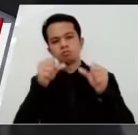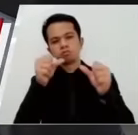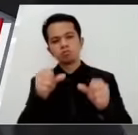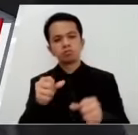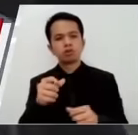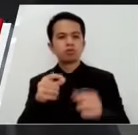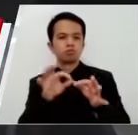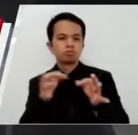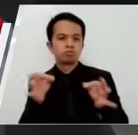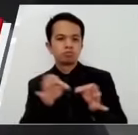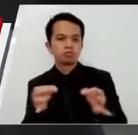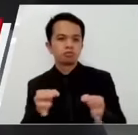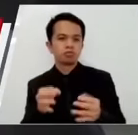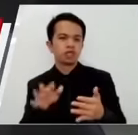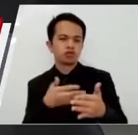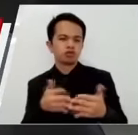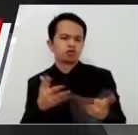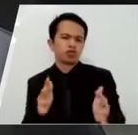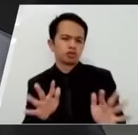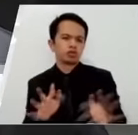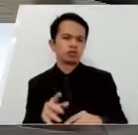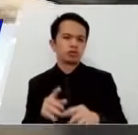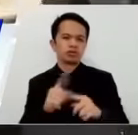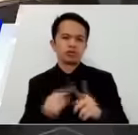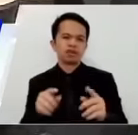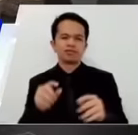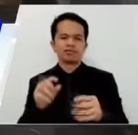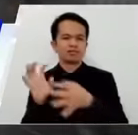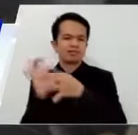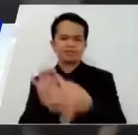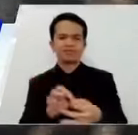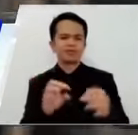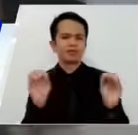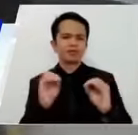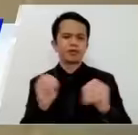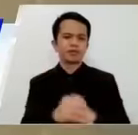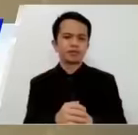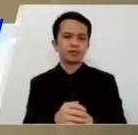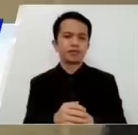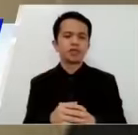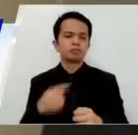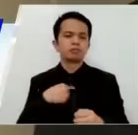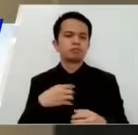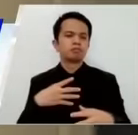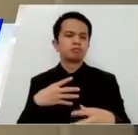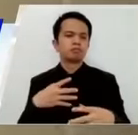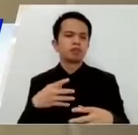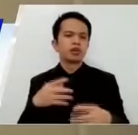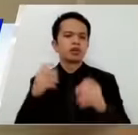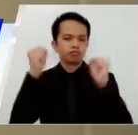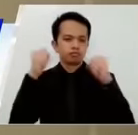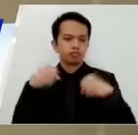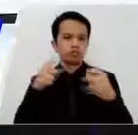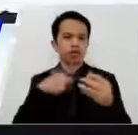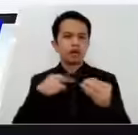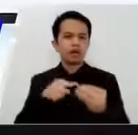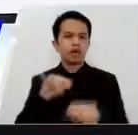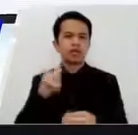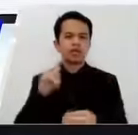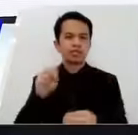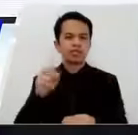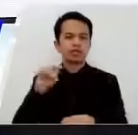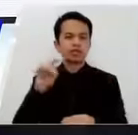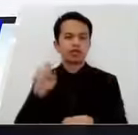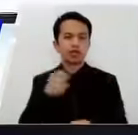yun lang. Pero wala talagang connect as in. Sang-ayon naman daw siya sa sinabi ng It's Showtime host na si Darren Espanto tungkol